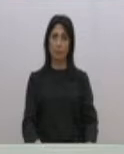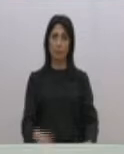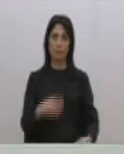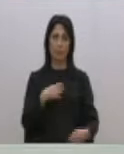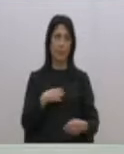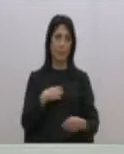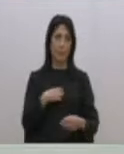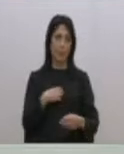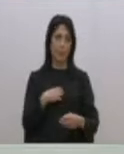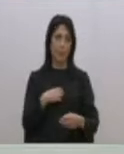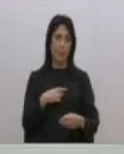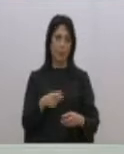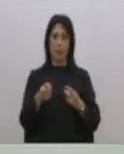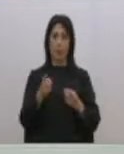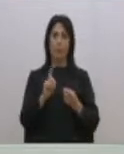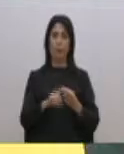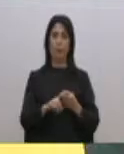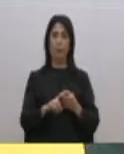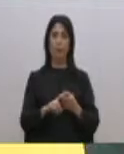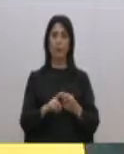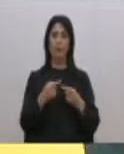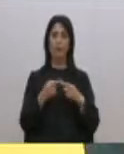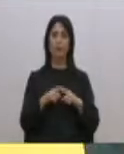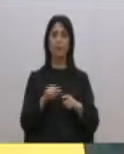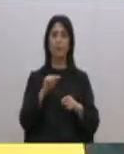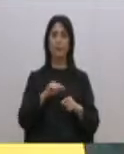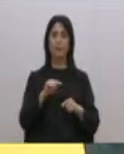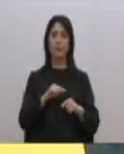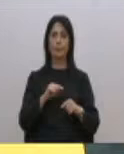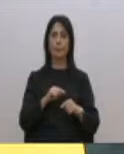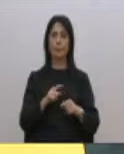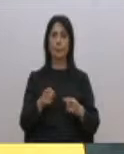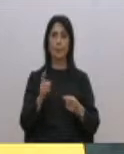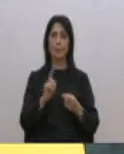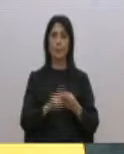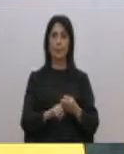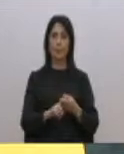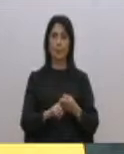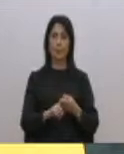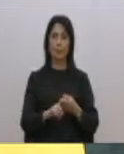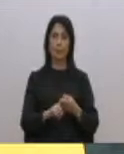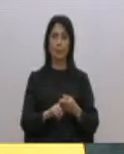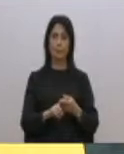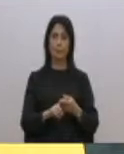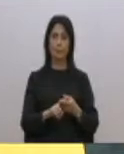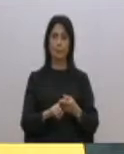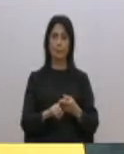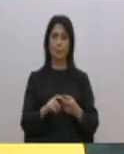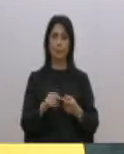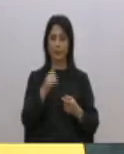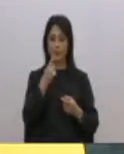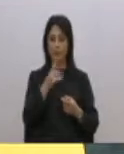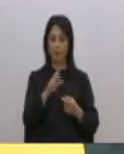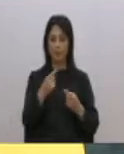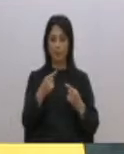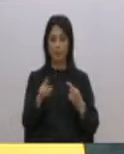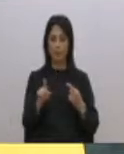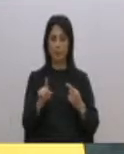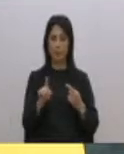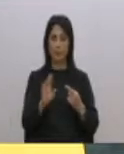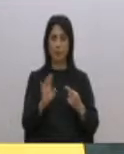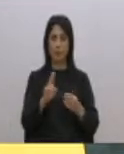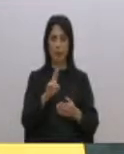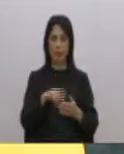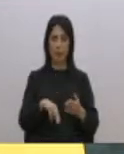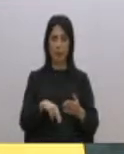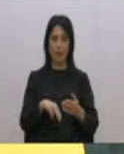Zirita de este bucăți tehnicuri hasiatista, u cașir de ba rom verțert măsfa ara